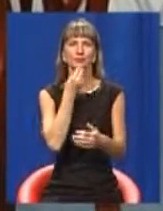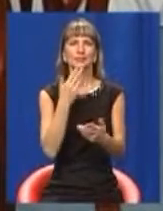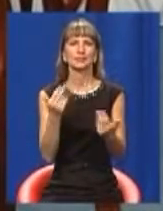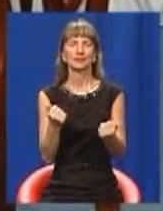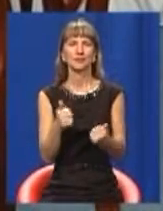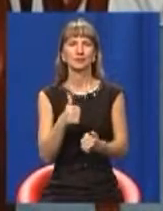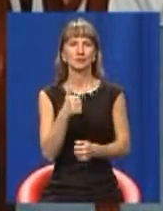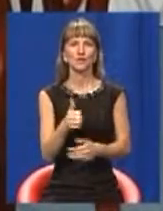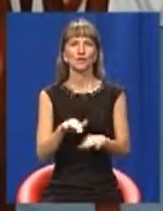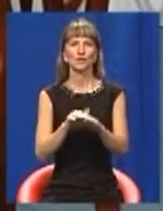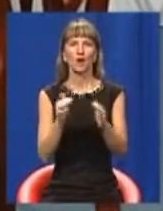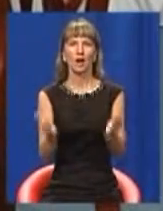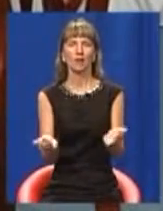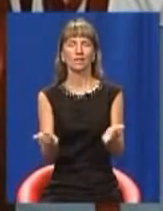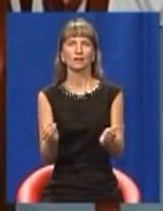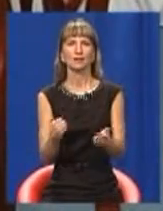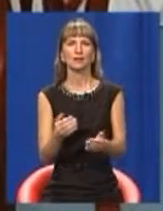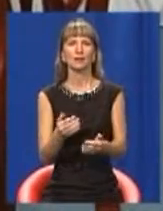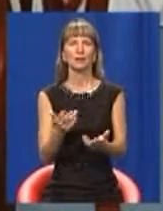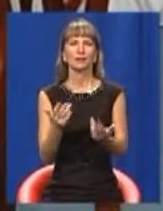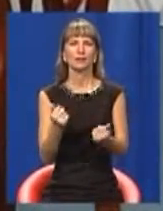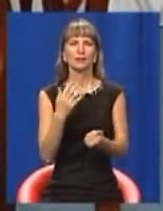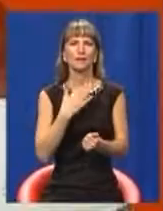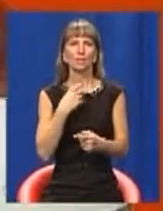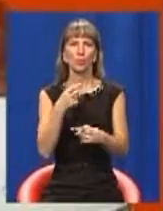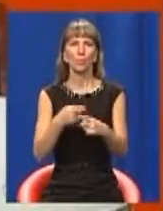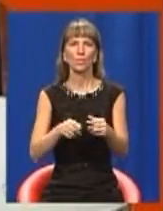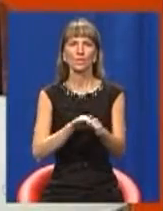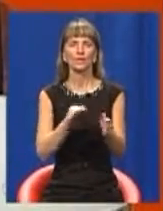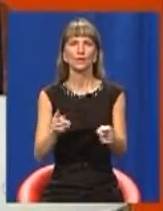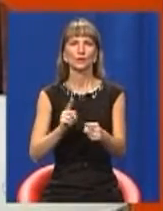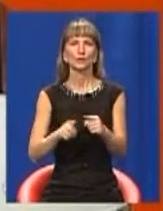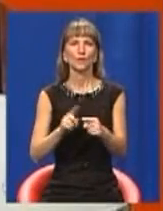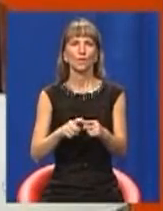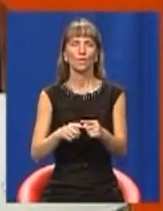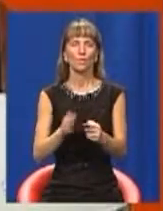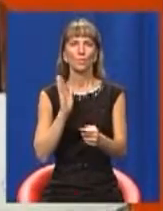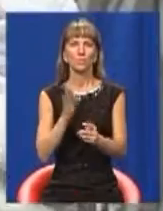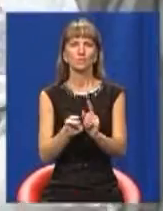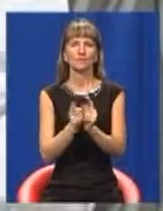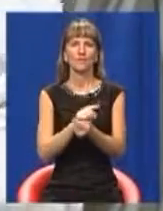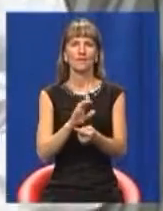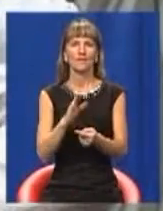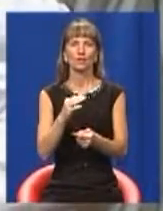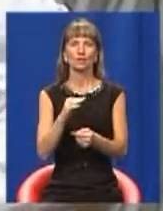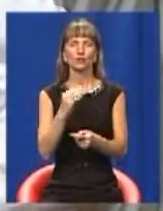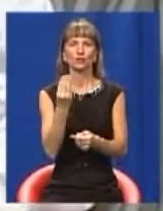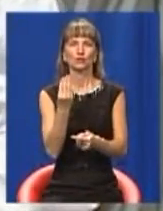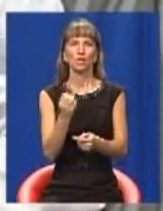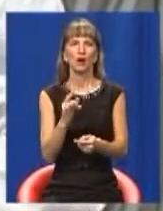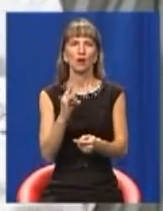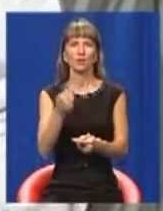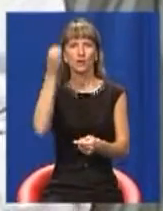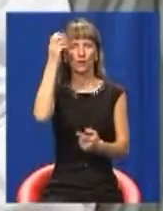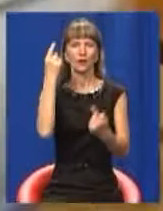да? Шарик. Крутой шарик, совершенно верно. Наша полусфера совсем скоро превратится в шар, в научный гигантский шар,